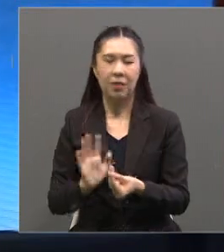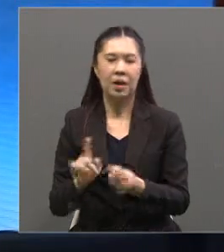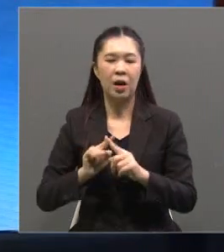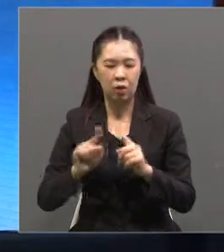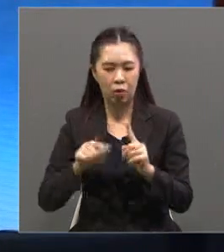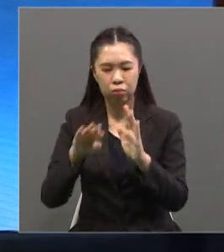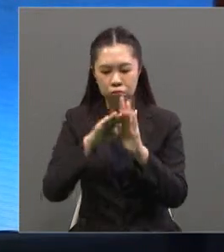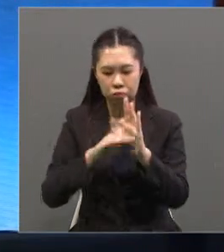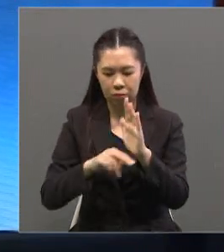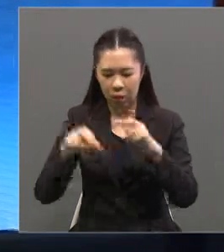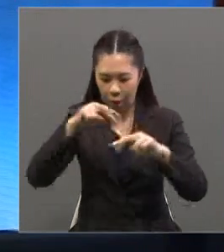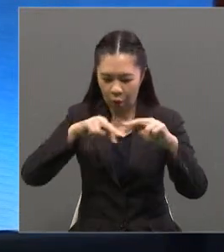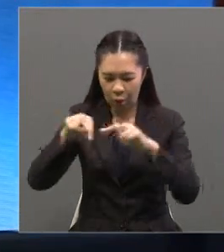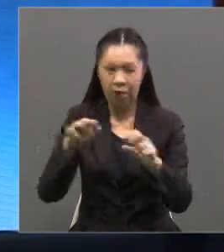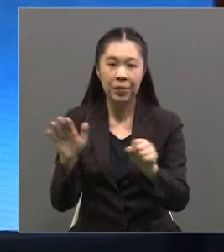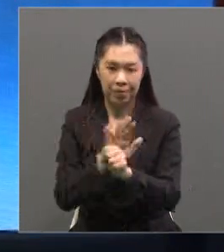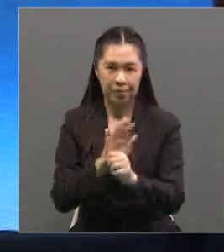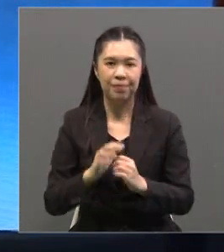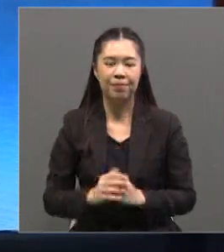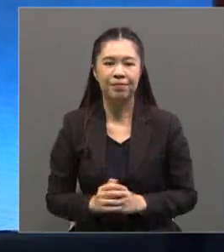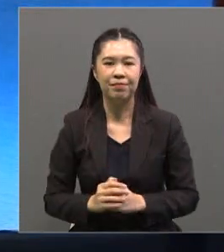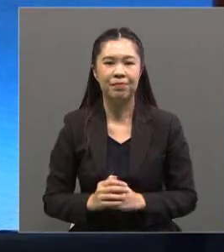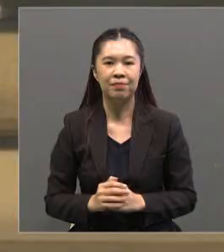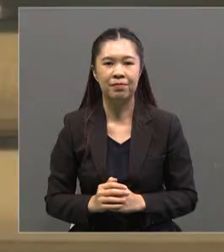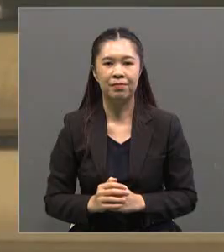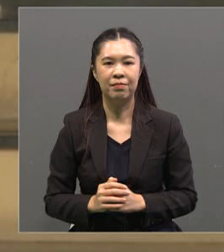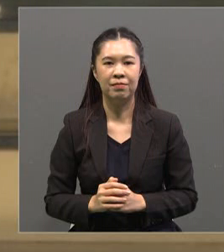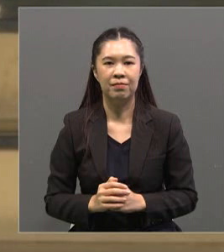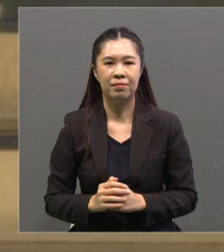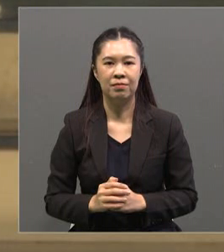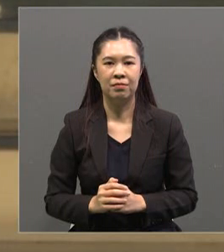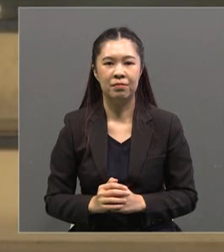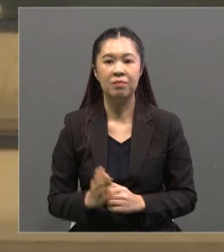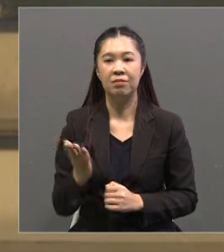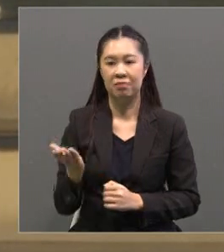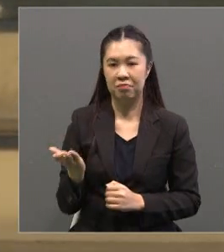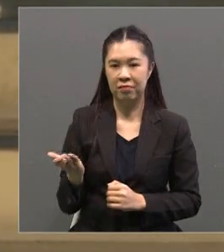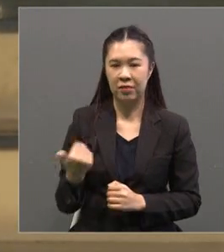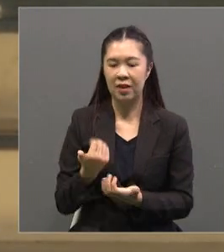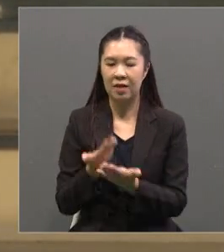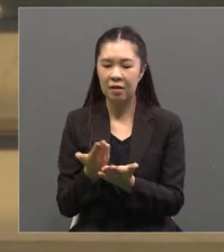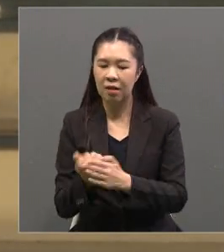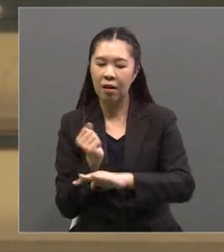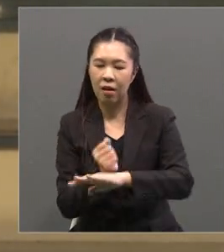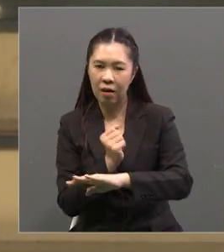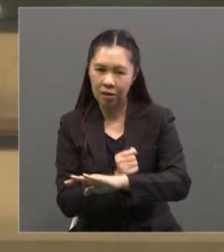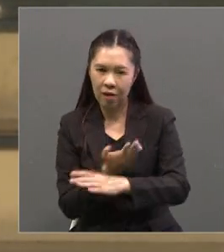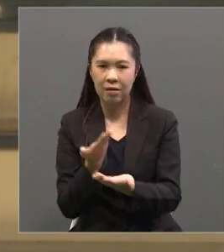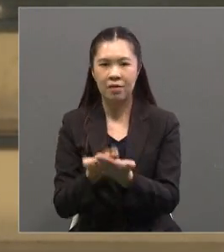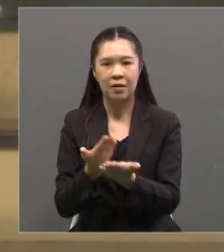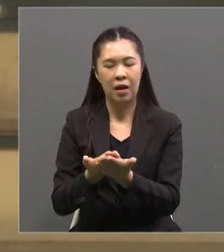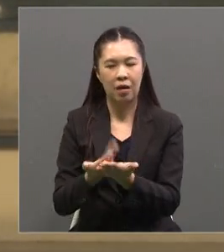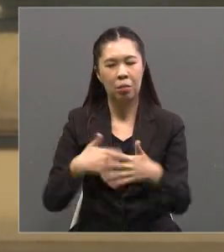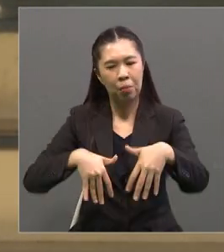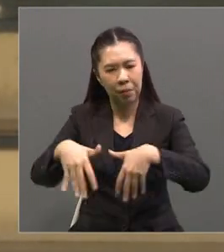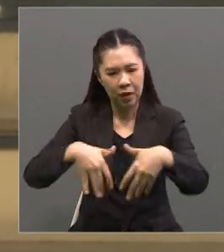บทุกมิตินะครับ จะปรับขึ้นเรื่องของค่าแรงเนี่ยมันดูหลากหลายมิติภาคเอกชนภาครัฐพี่น้องประชาชนด้